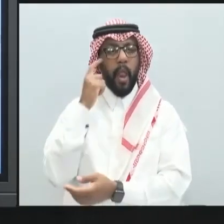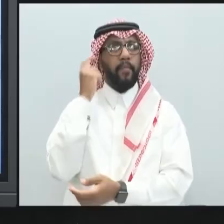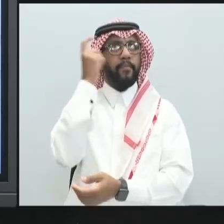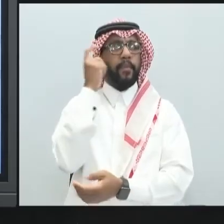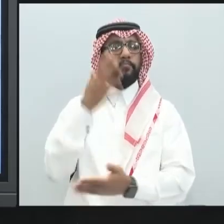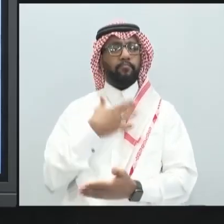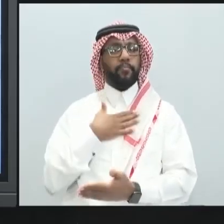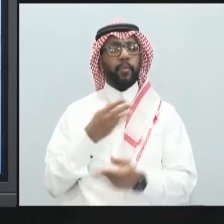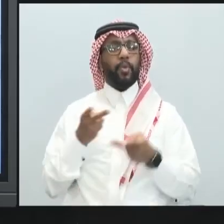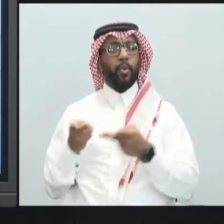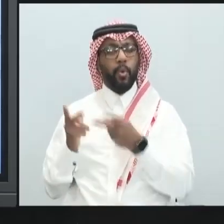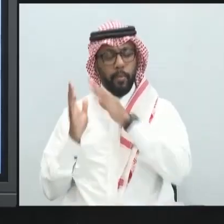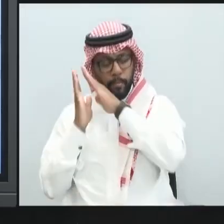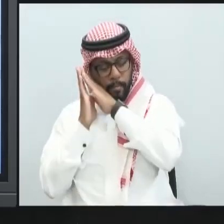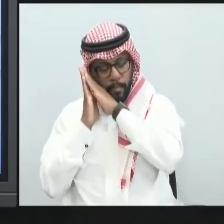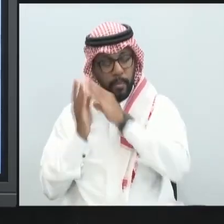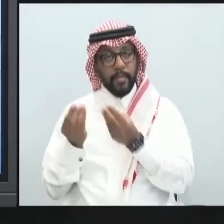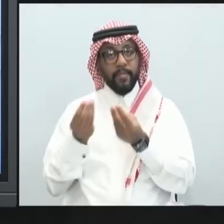عقل الانسان